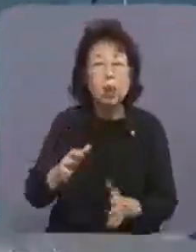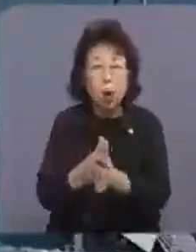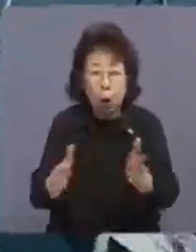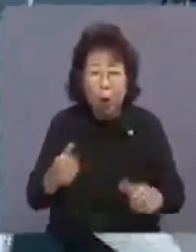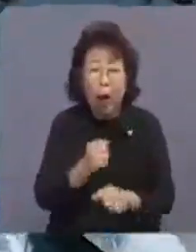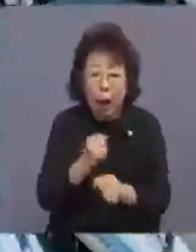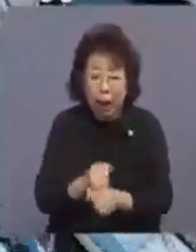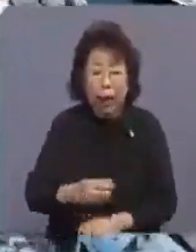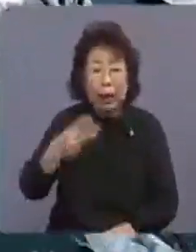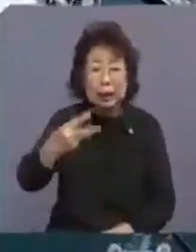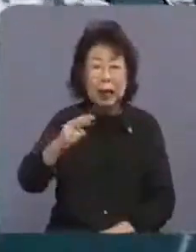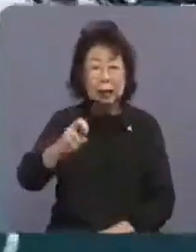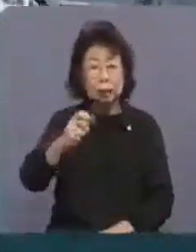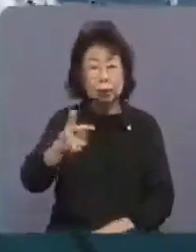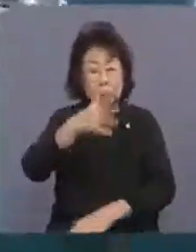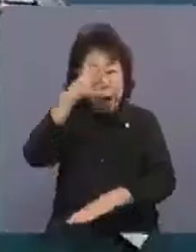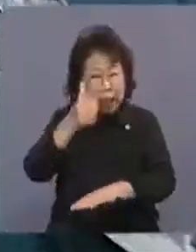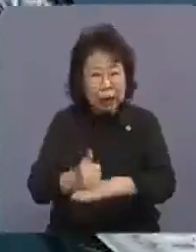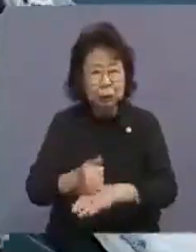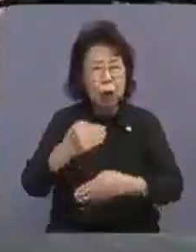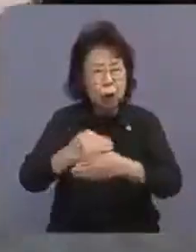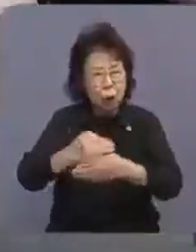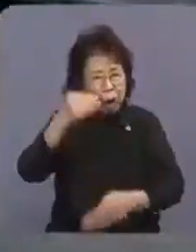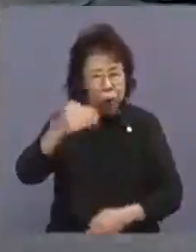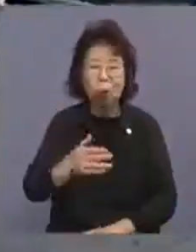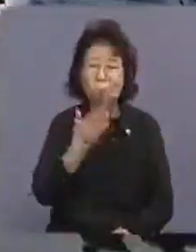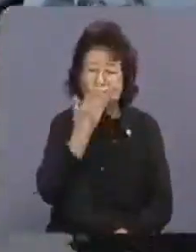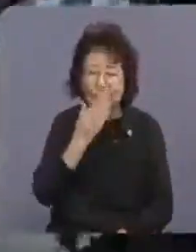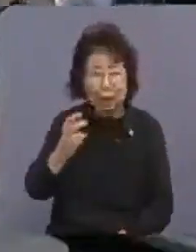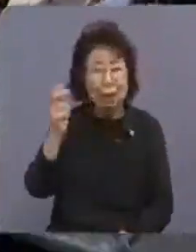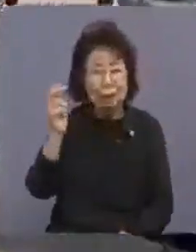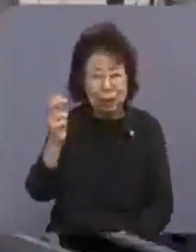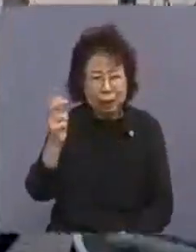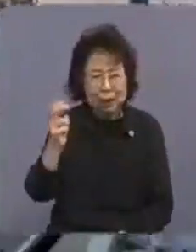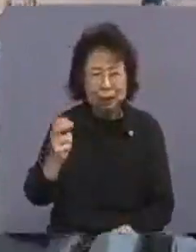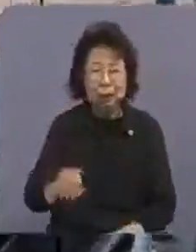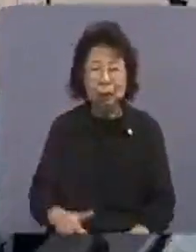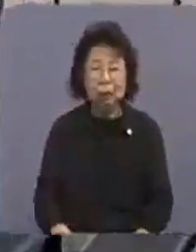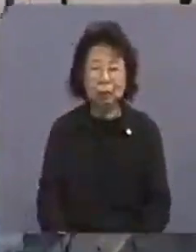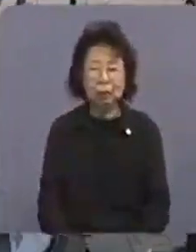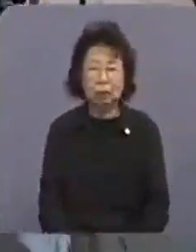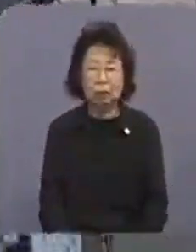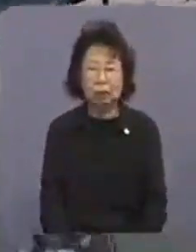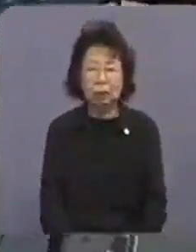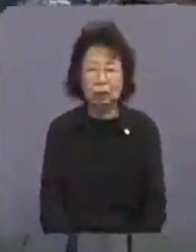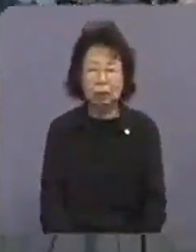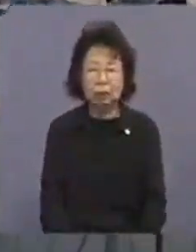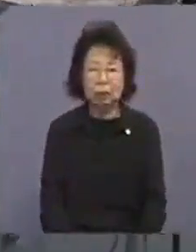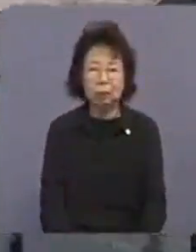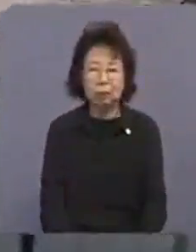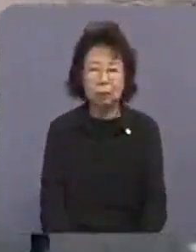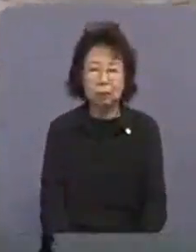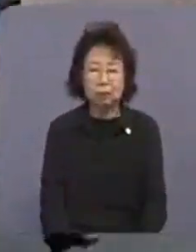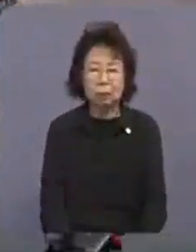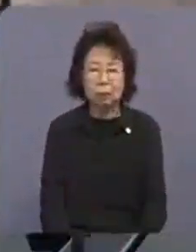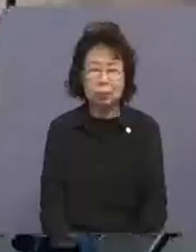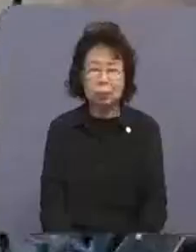들어가면 2026년 말쯤 완공할 예정입니다 KBS 뉴스 노준철